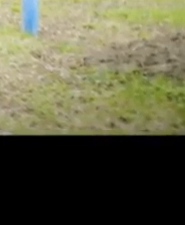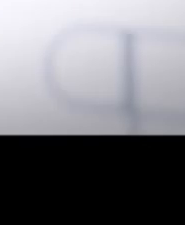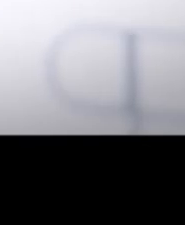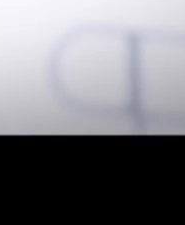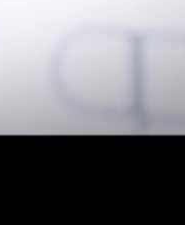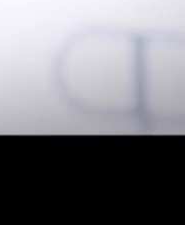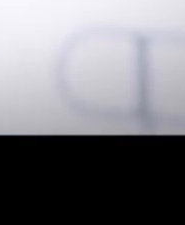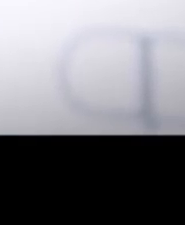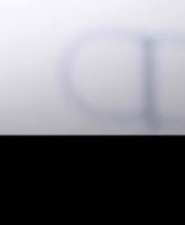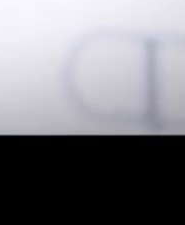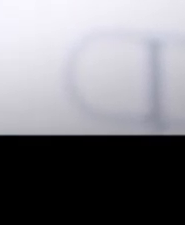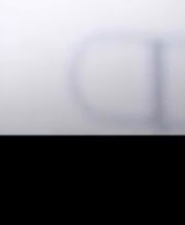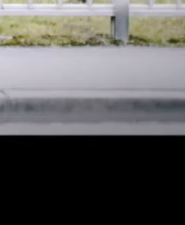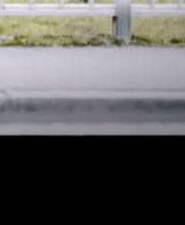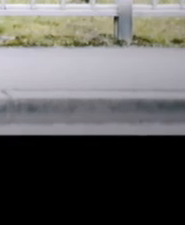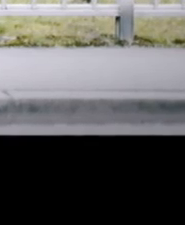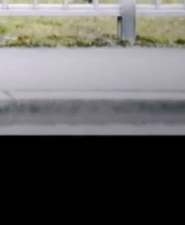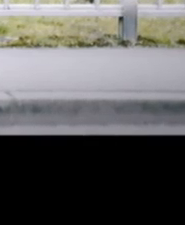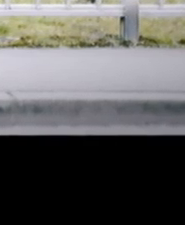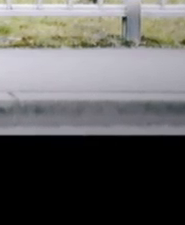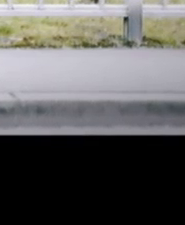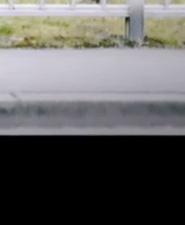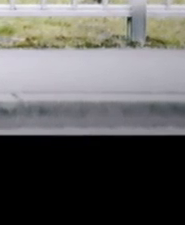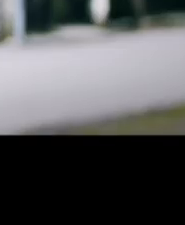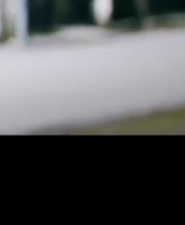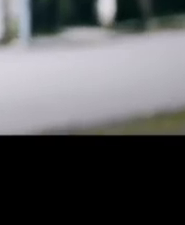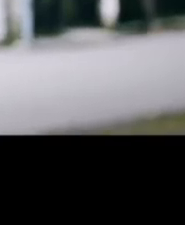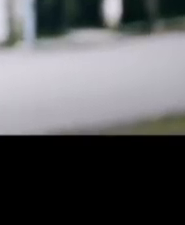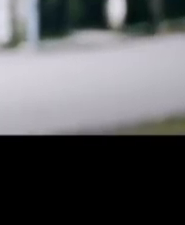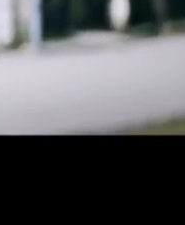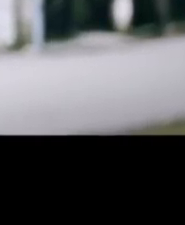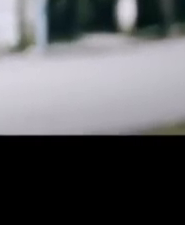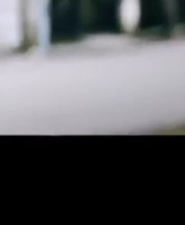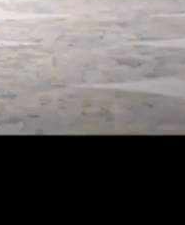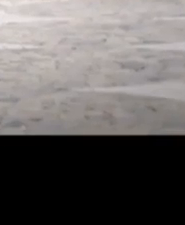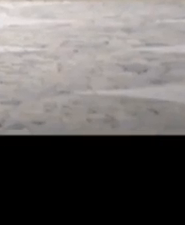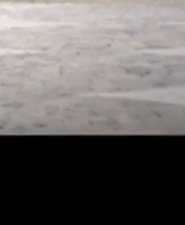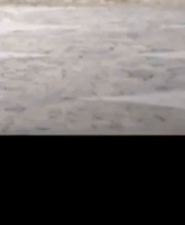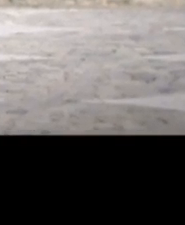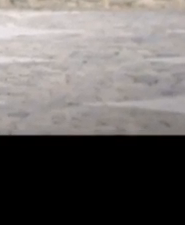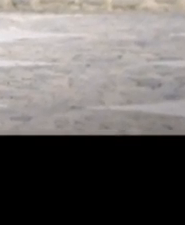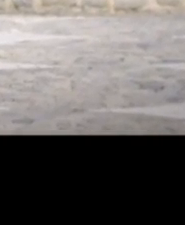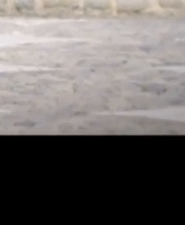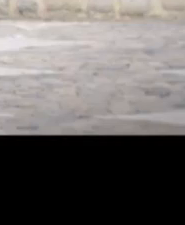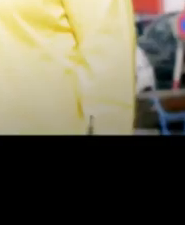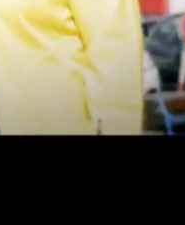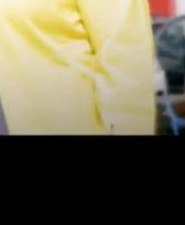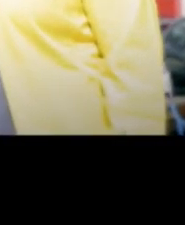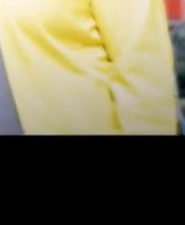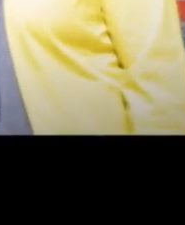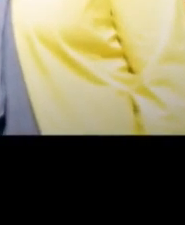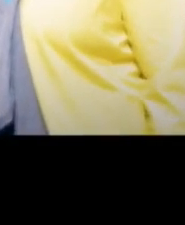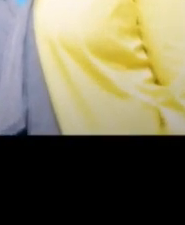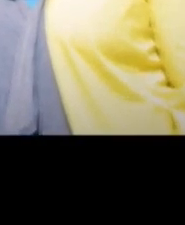die Verbindung von Menschen. Wir sind die Bewegung im Land. Wir gehen